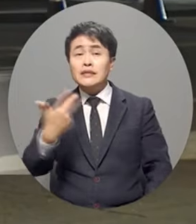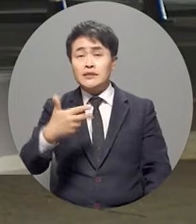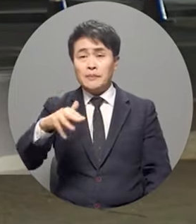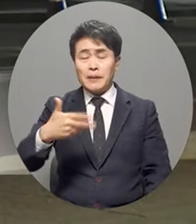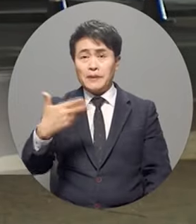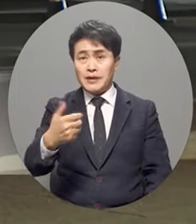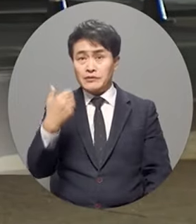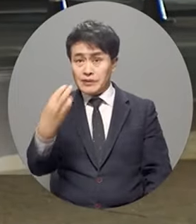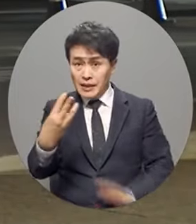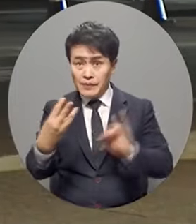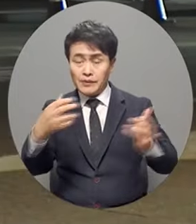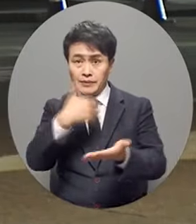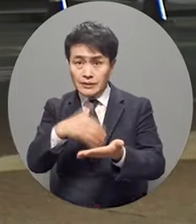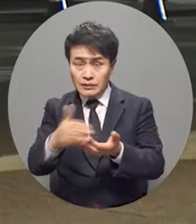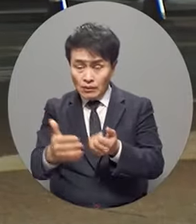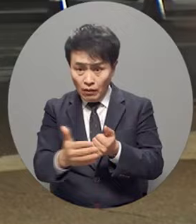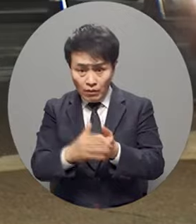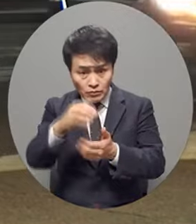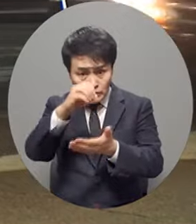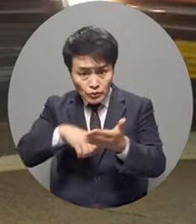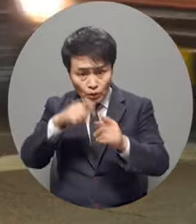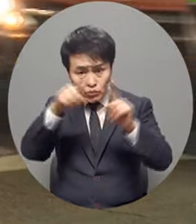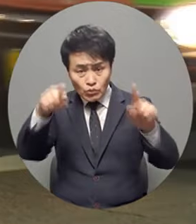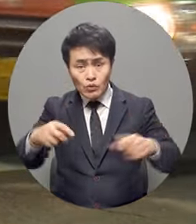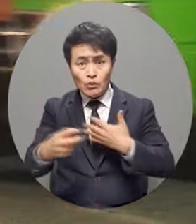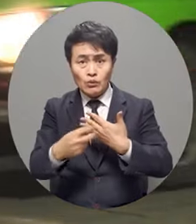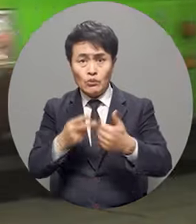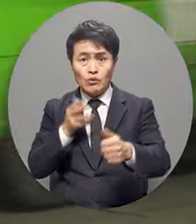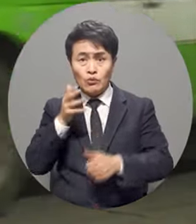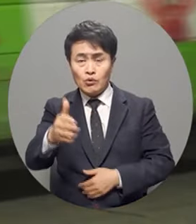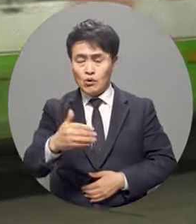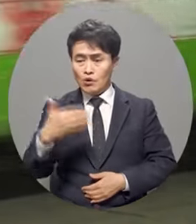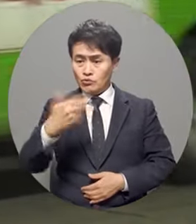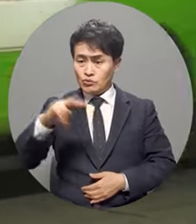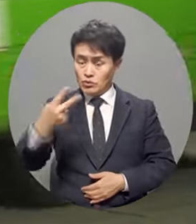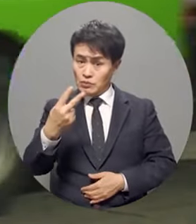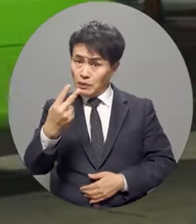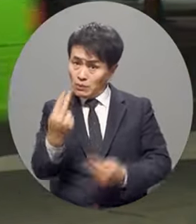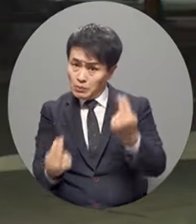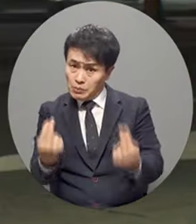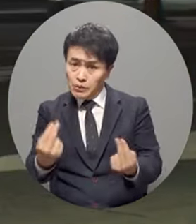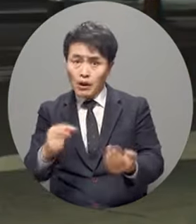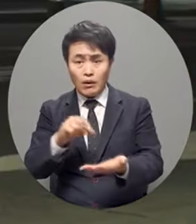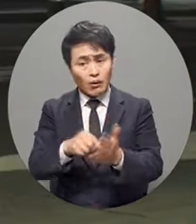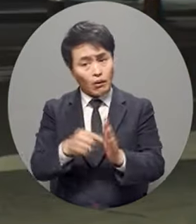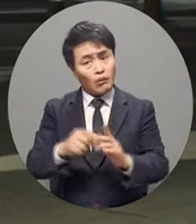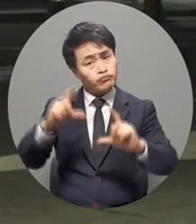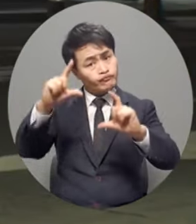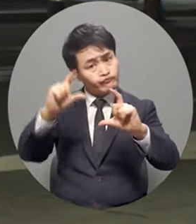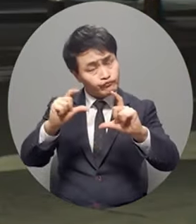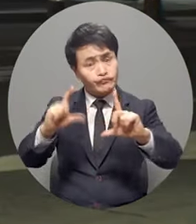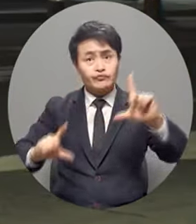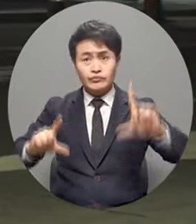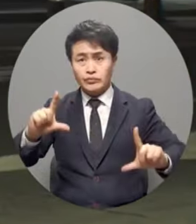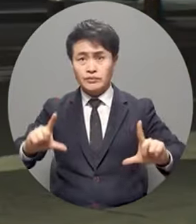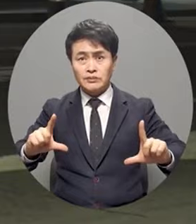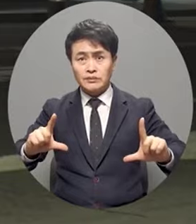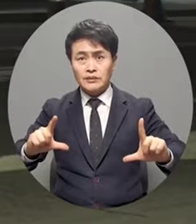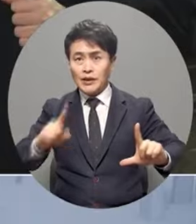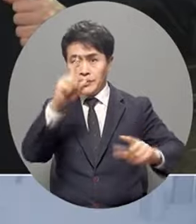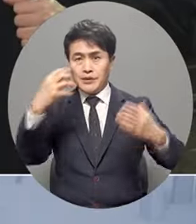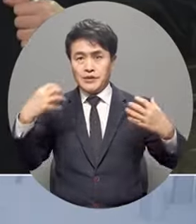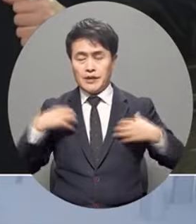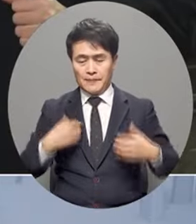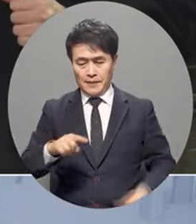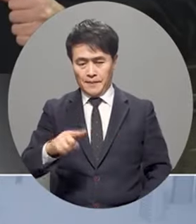7,863명으로 집계됐습니다. 사직서 제출 전공의가 어제 9,200여 명이었던 것에 비하면 다소 줄어든 건데요. 정부는